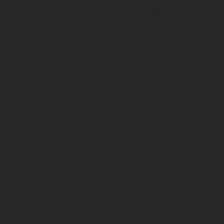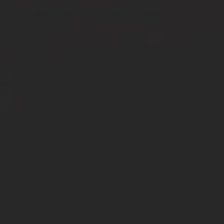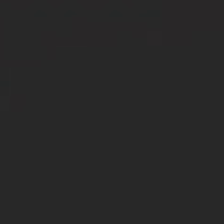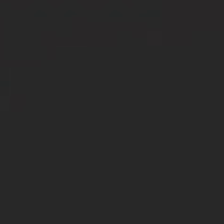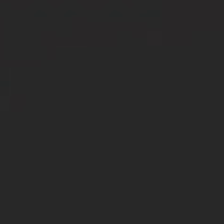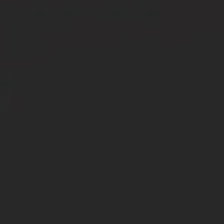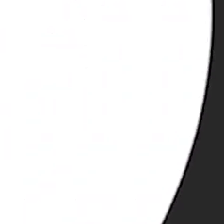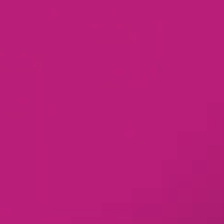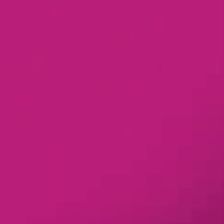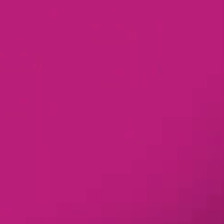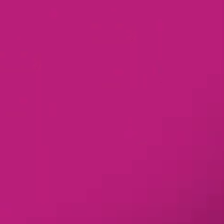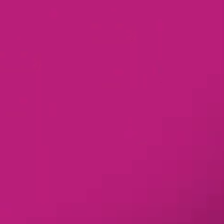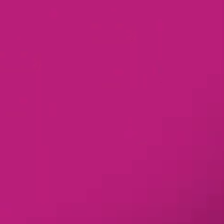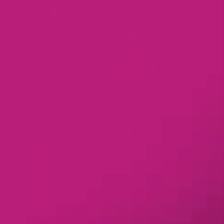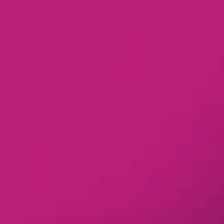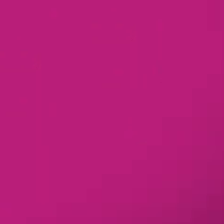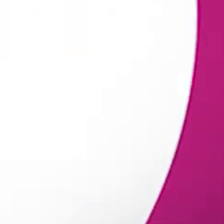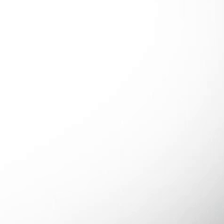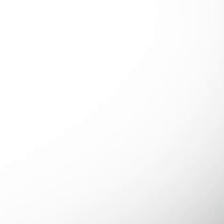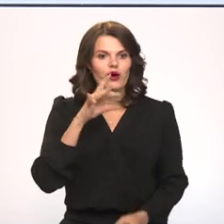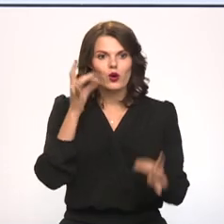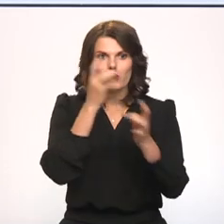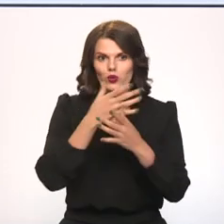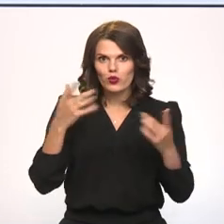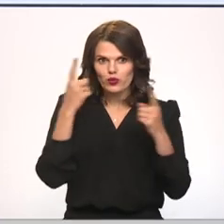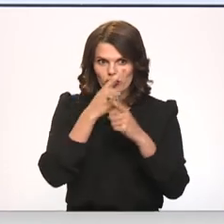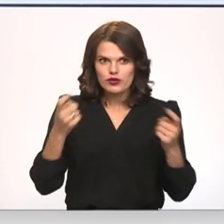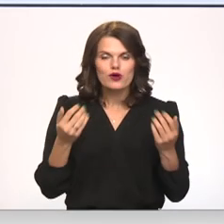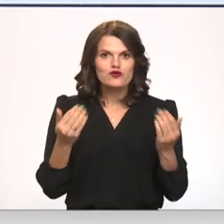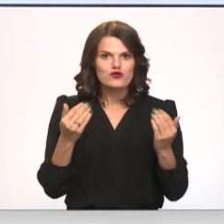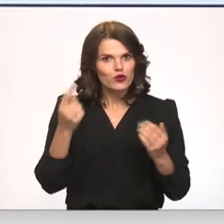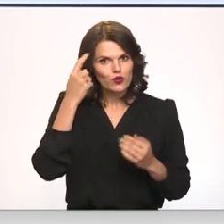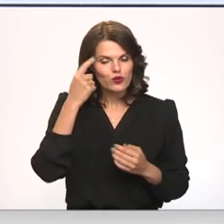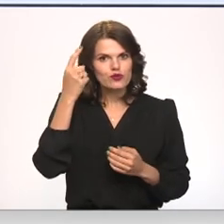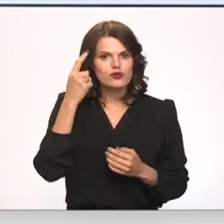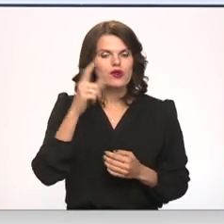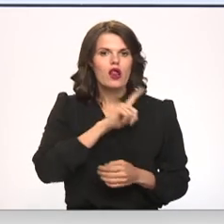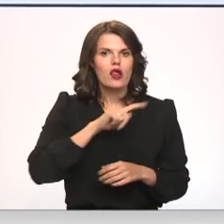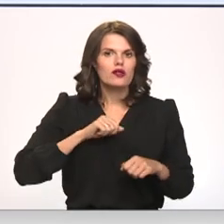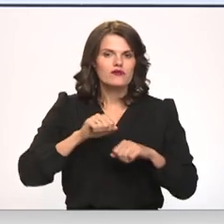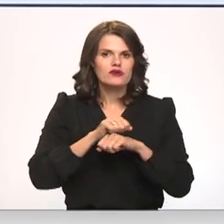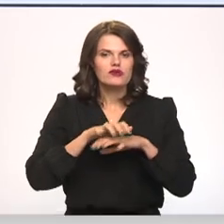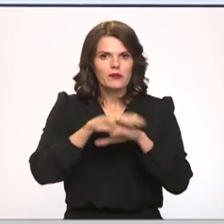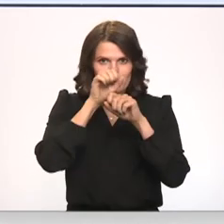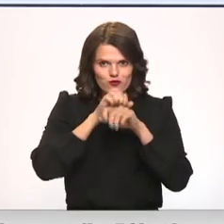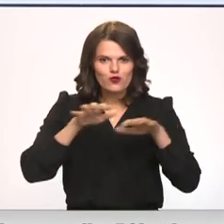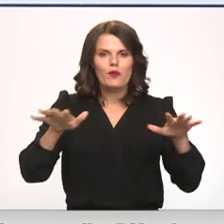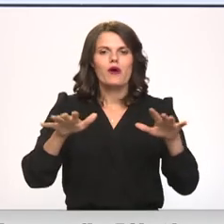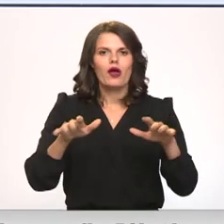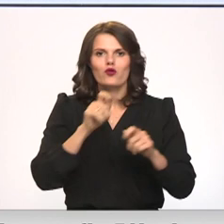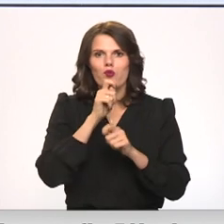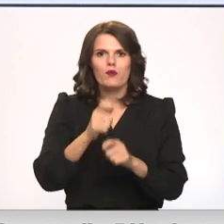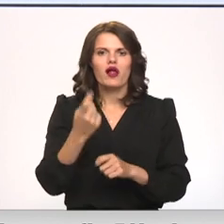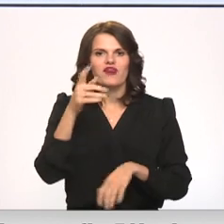Re! Viss ēters ir te! Šodien esam uzzinājuši Latvijas sabiedrisko mediju balvas kilograms